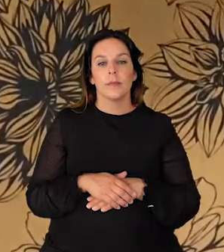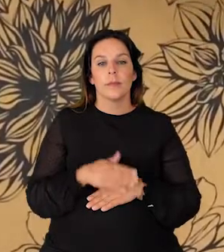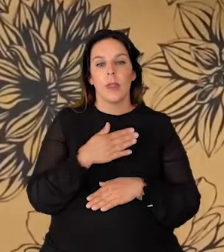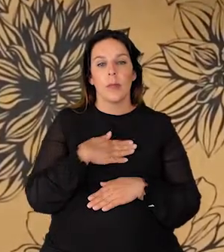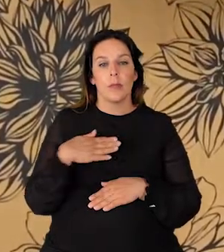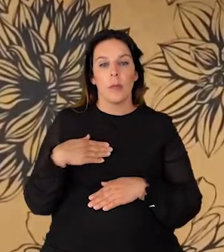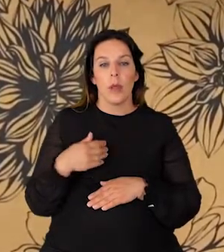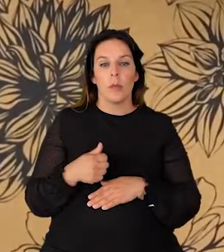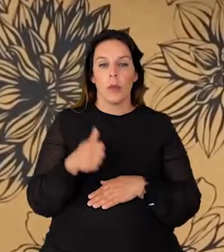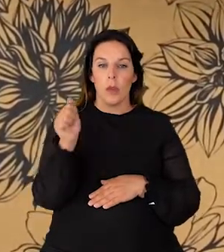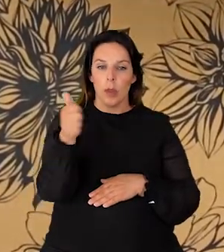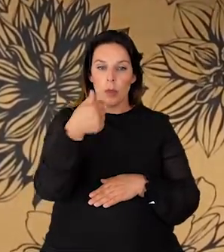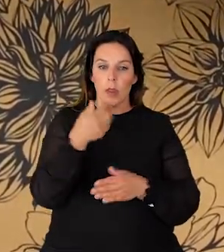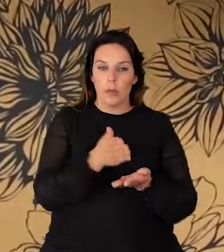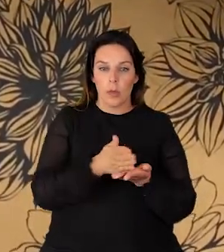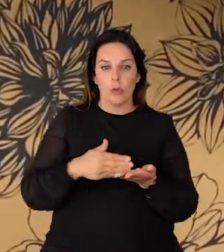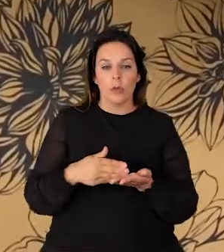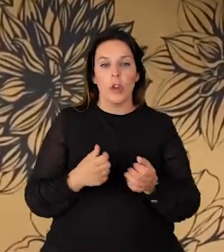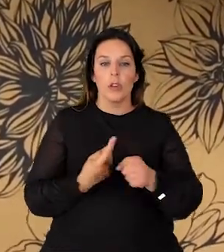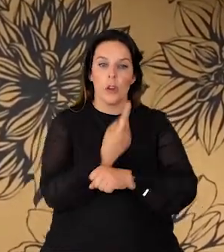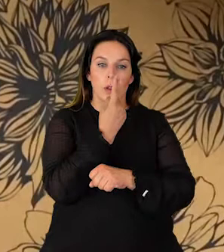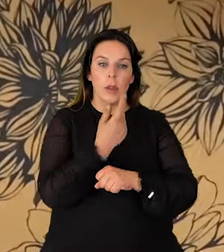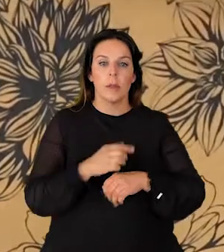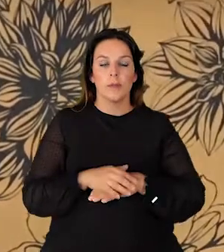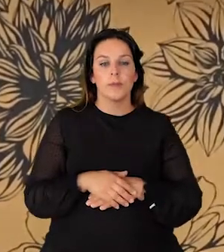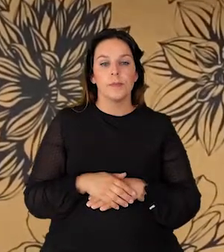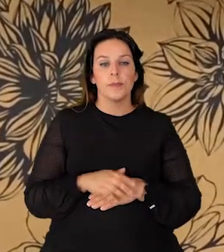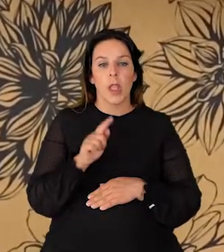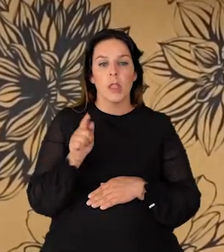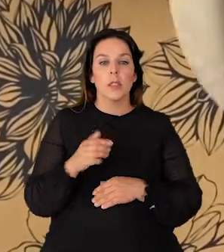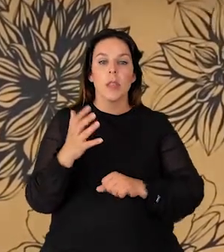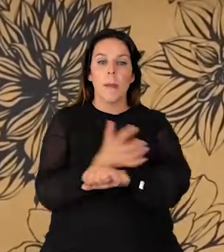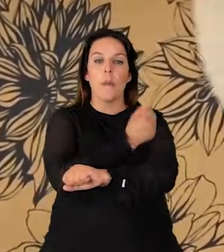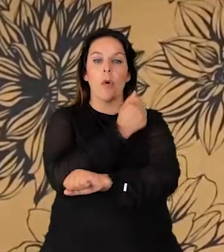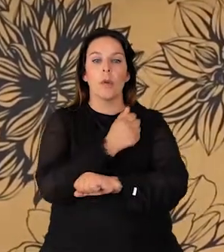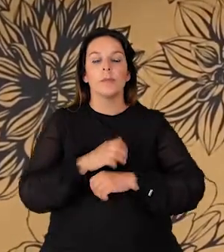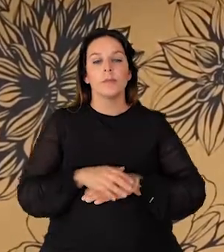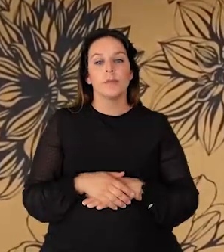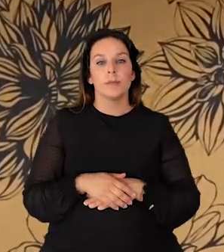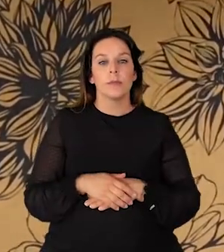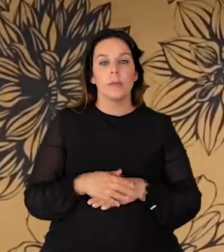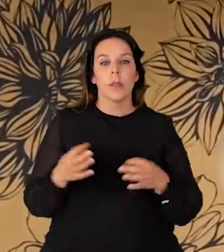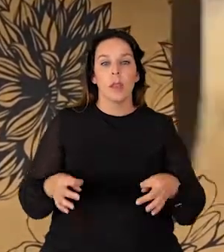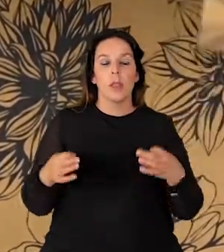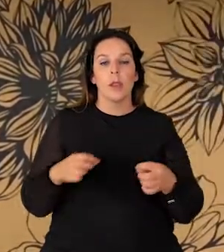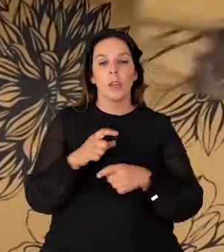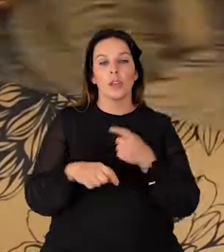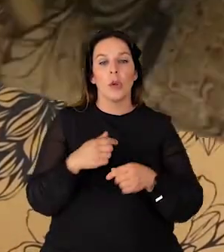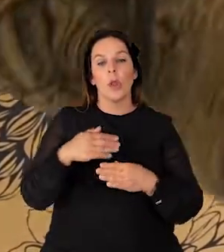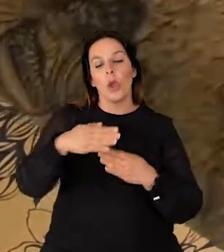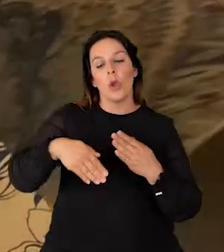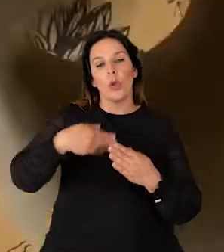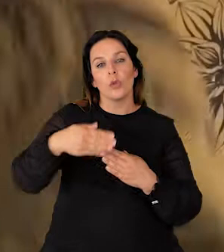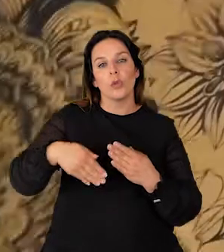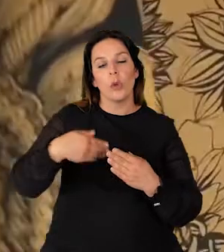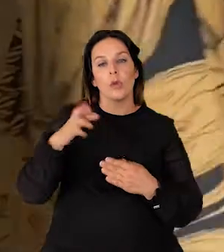Tak, i mamy główną część rakiety z muchą. Teraz zrobię